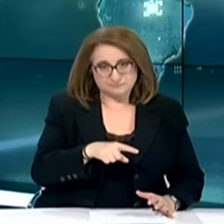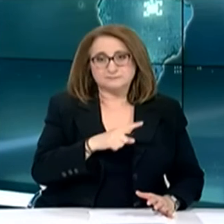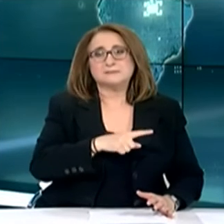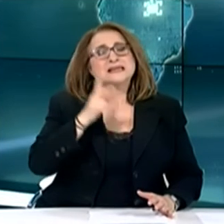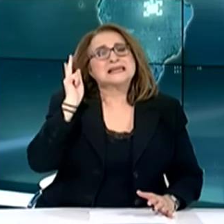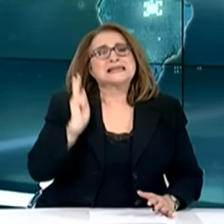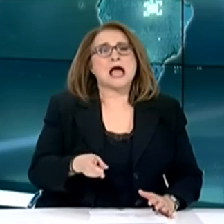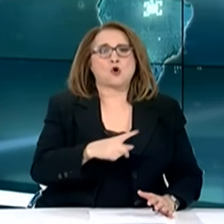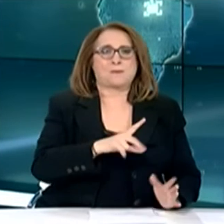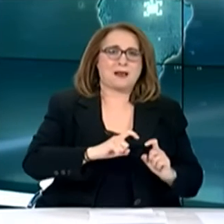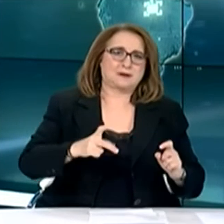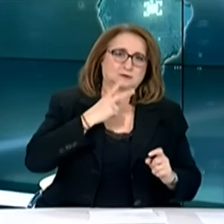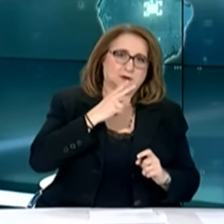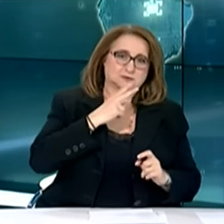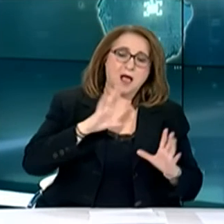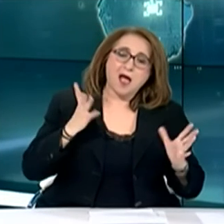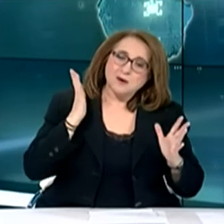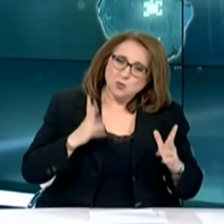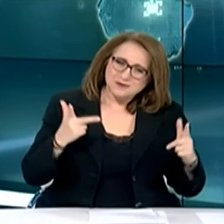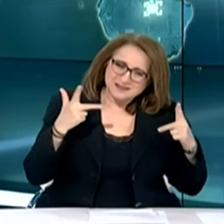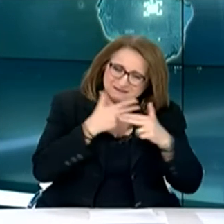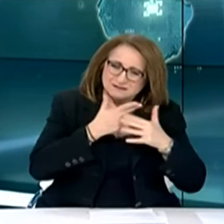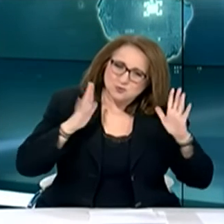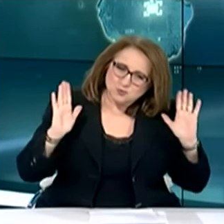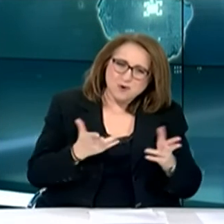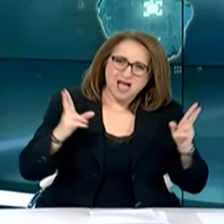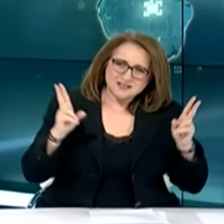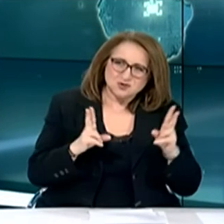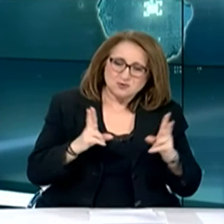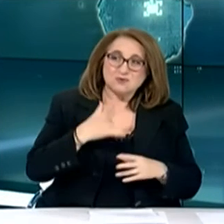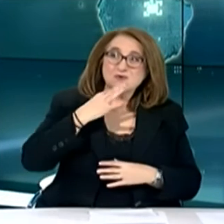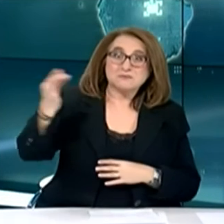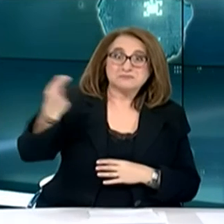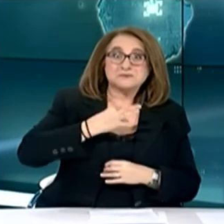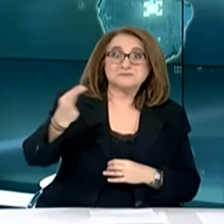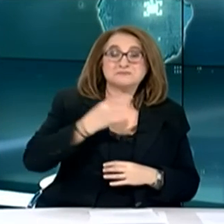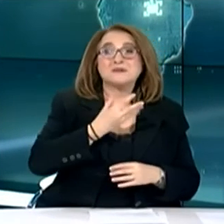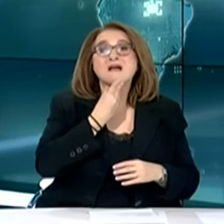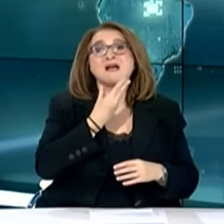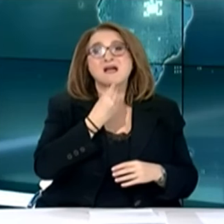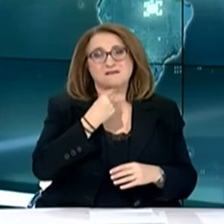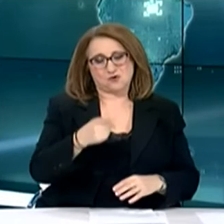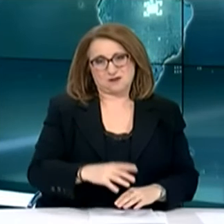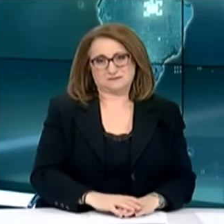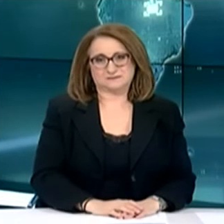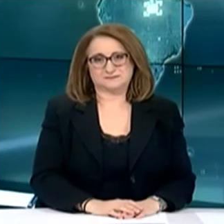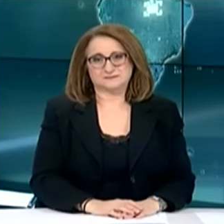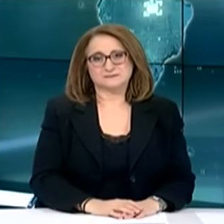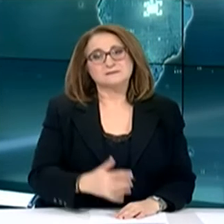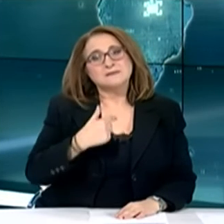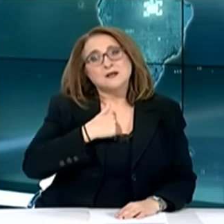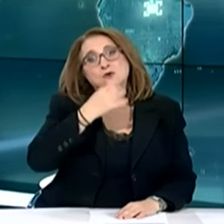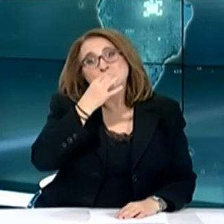κακή συνήθεια. Εάν μπορούμε να το περιορίσουμε, νομίζω κινδυνεύουμε λιγότερο να μας προσβάλλει ο ιός στον οργανισμό. Αυτό σας το λέω